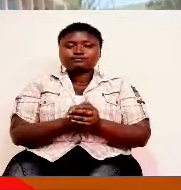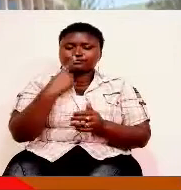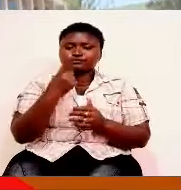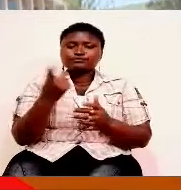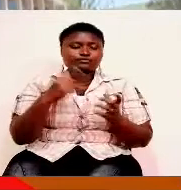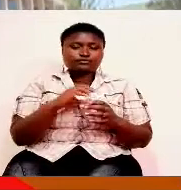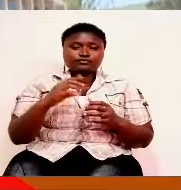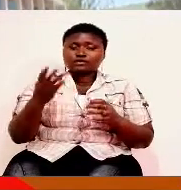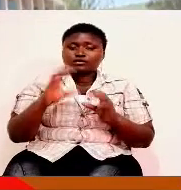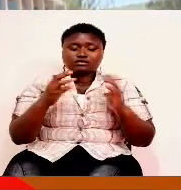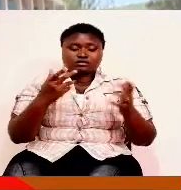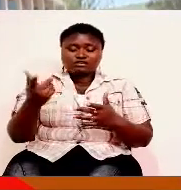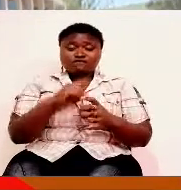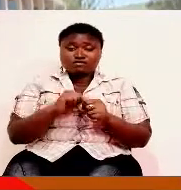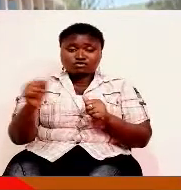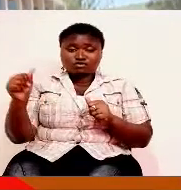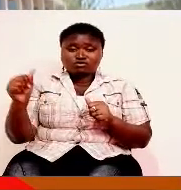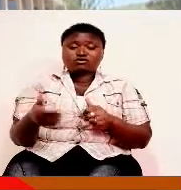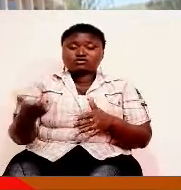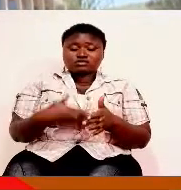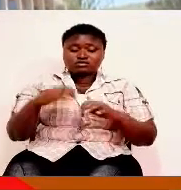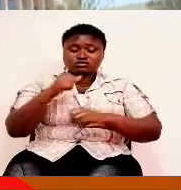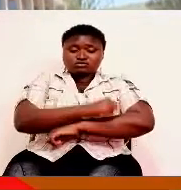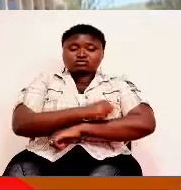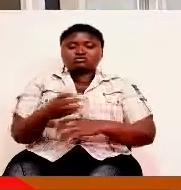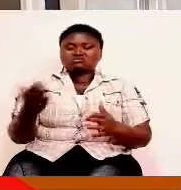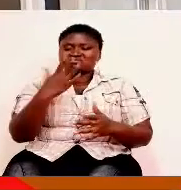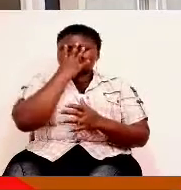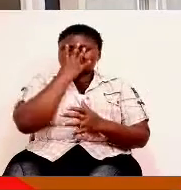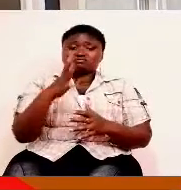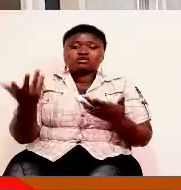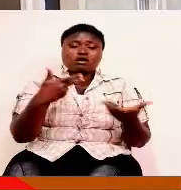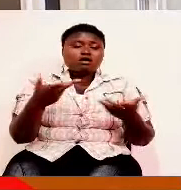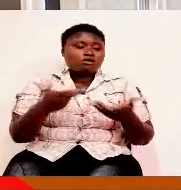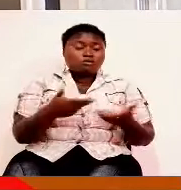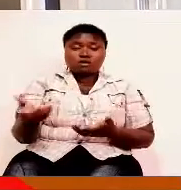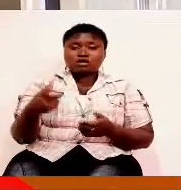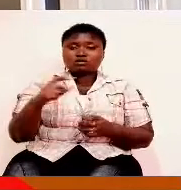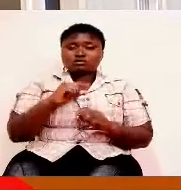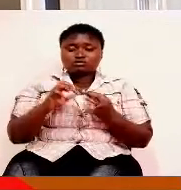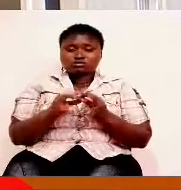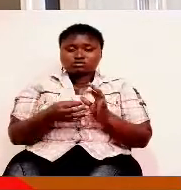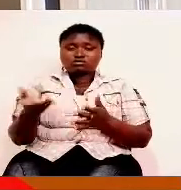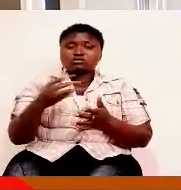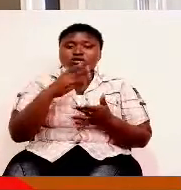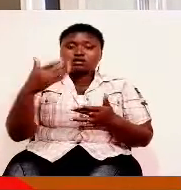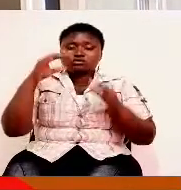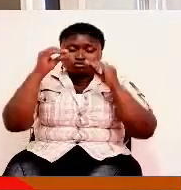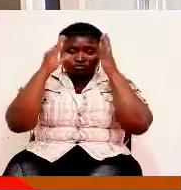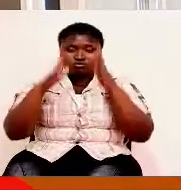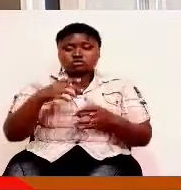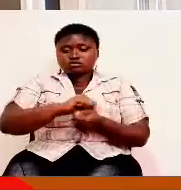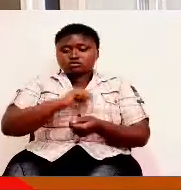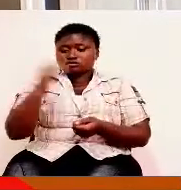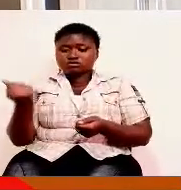kwa ihinda thukuru uyu ni ukoretwo uri wa giconoko undu uria uragucirirye namba nene ya arutwo gutiruka